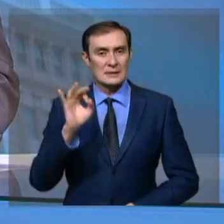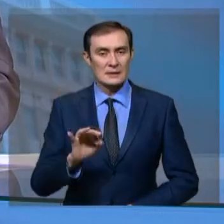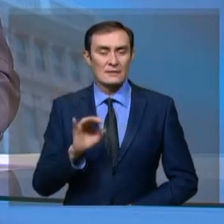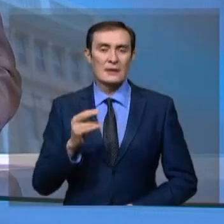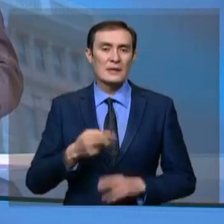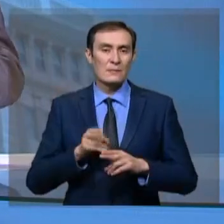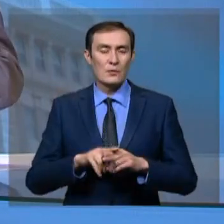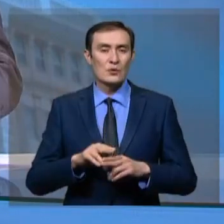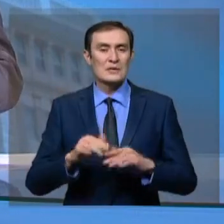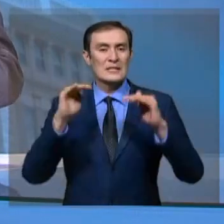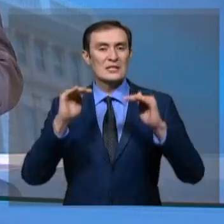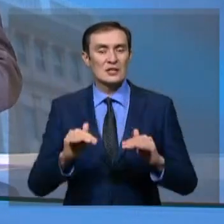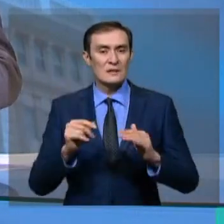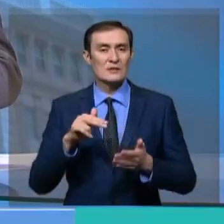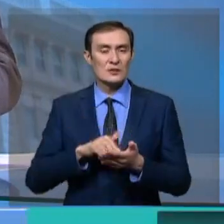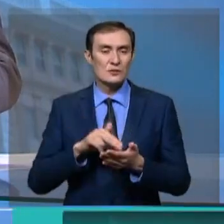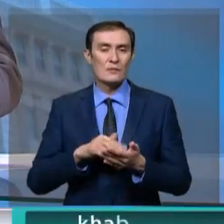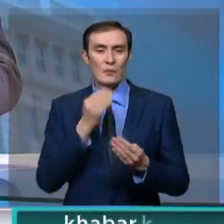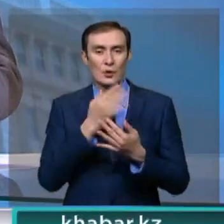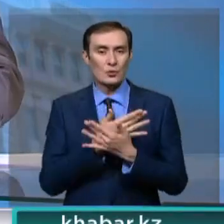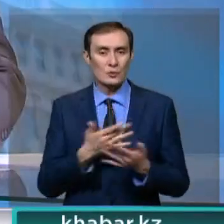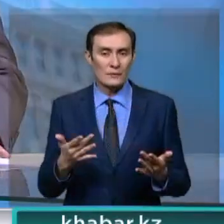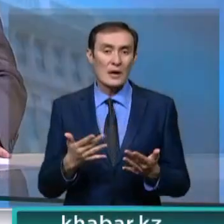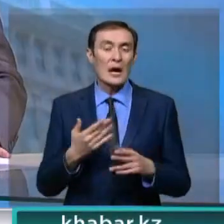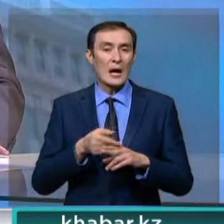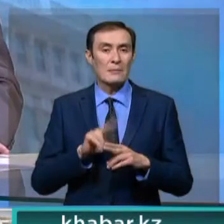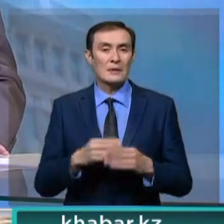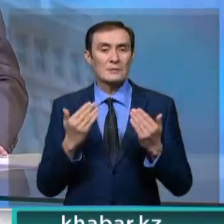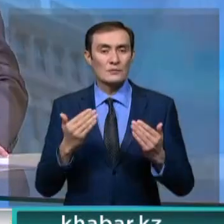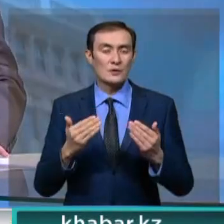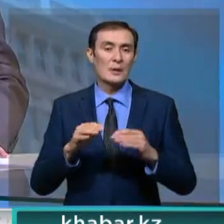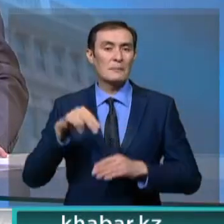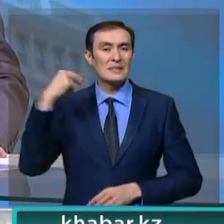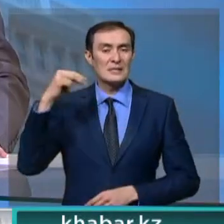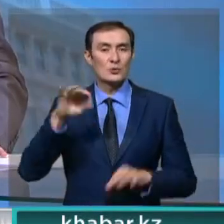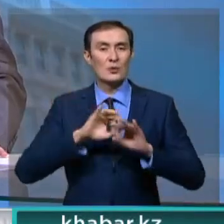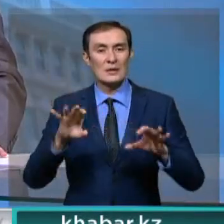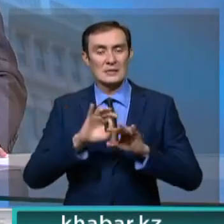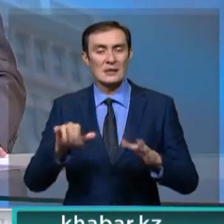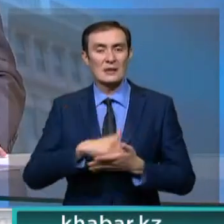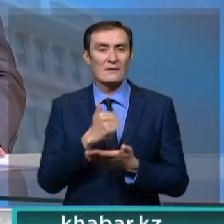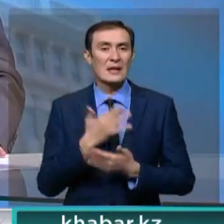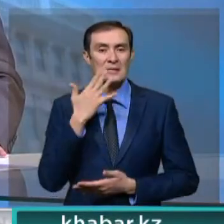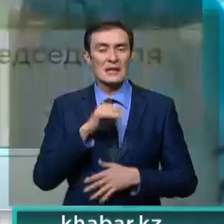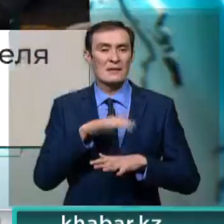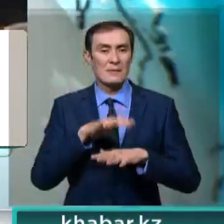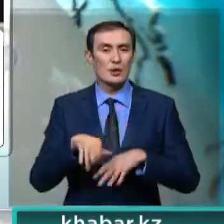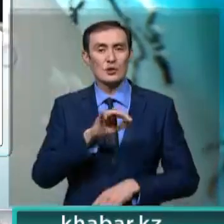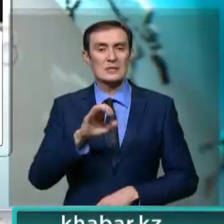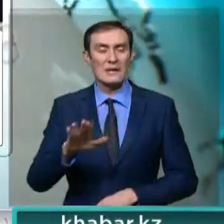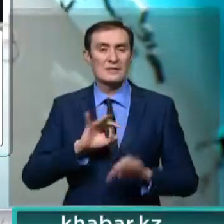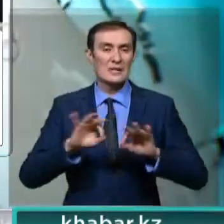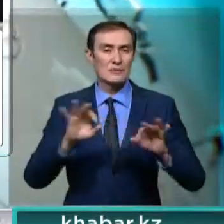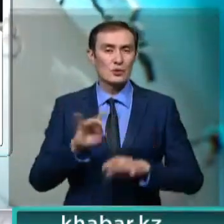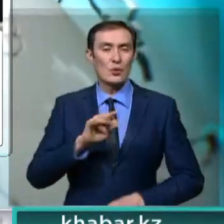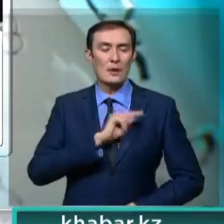8,9% на фоне незначительного снижения роста цен на продукты питания. Об этом президенту сегодня доложил глава Нацбанка. Ербулат Дусаев